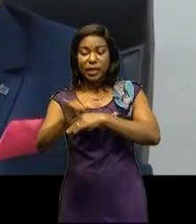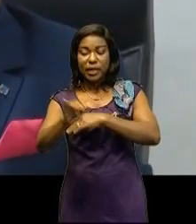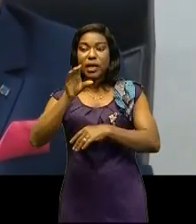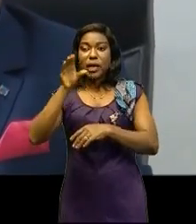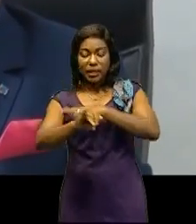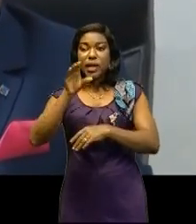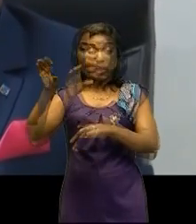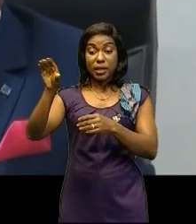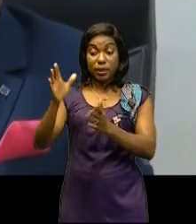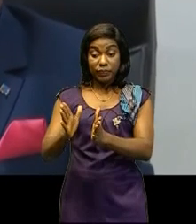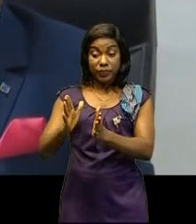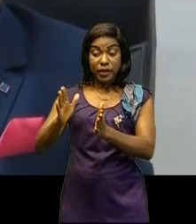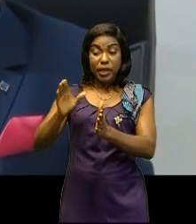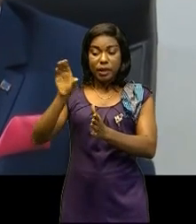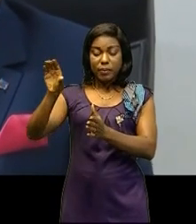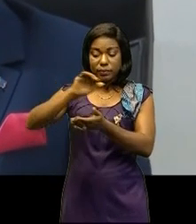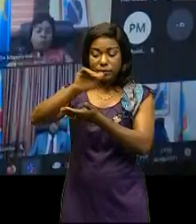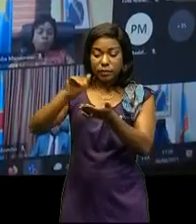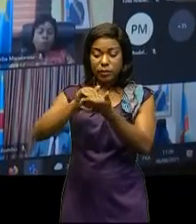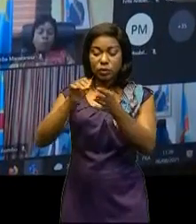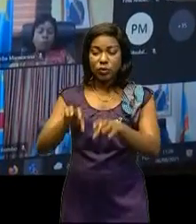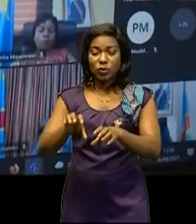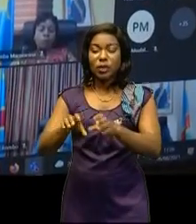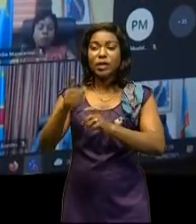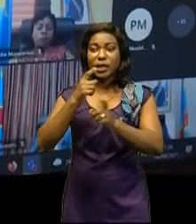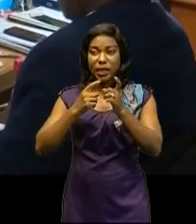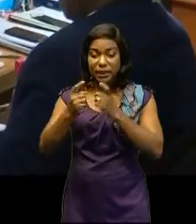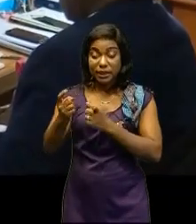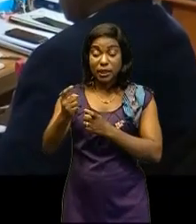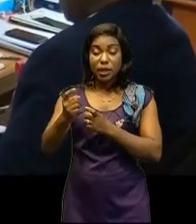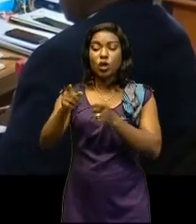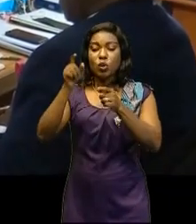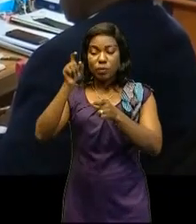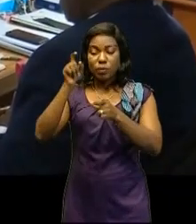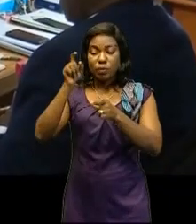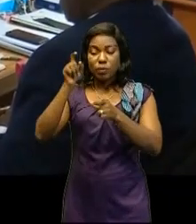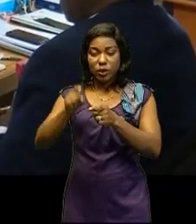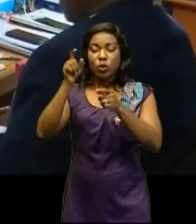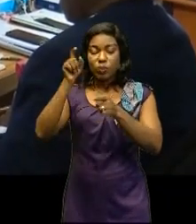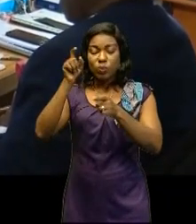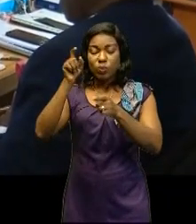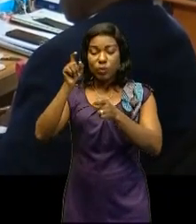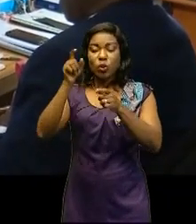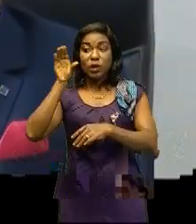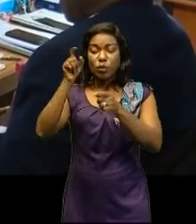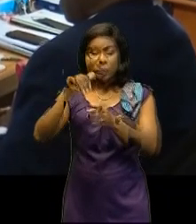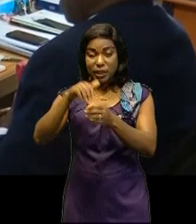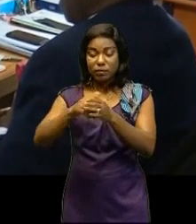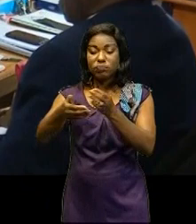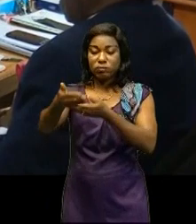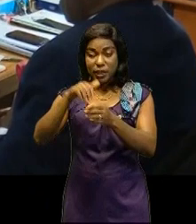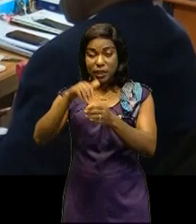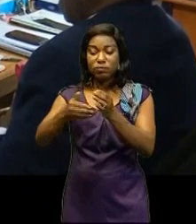centrale du Congo a épinglé la maîtrise de liquidité bancaire au travers d'une régulation